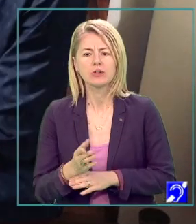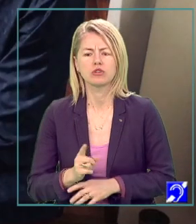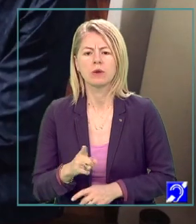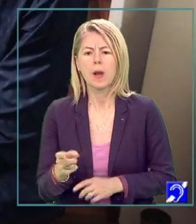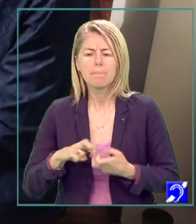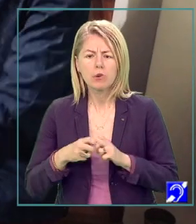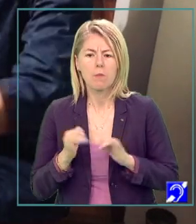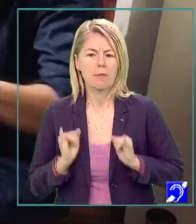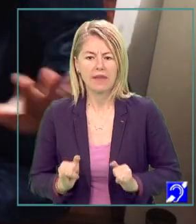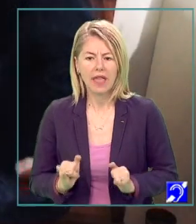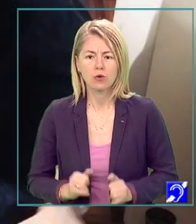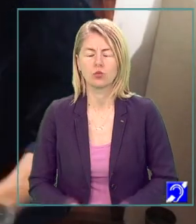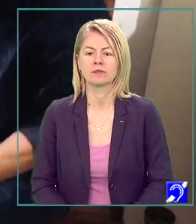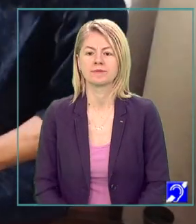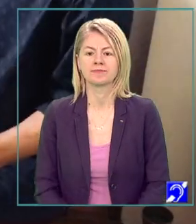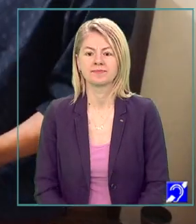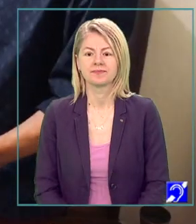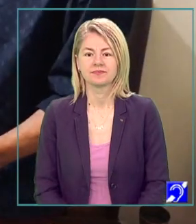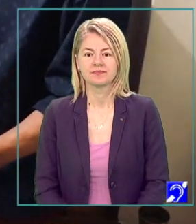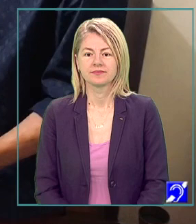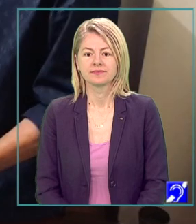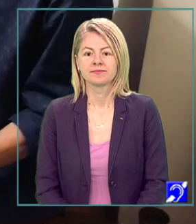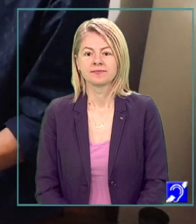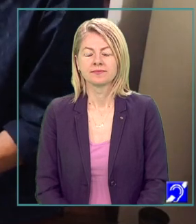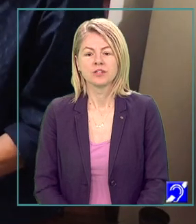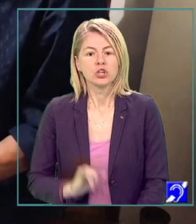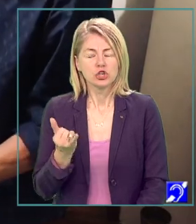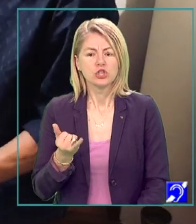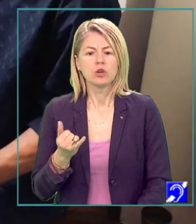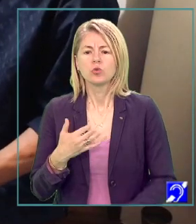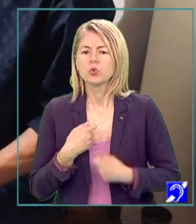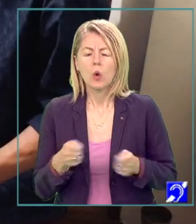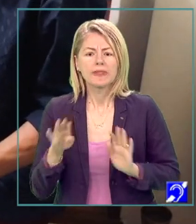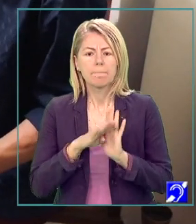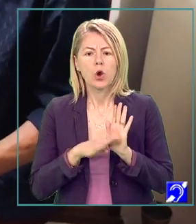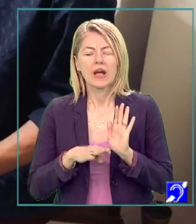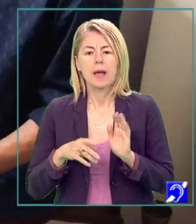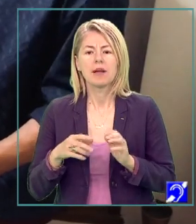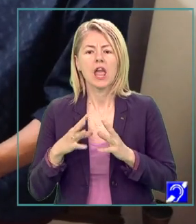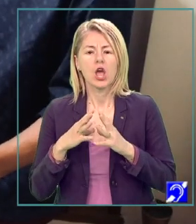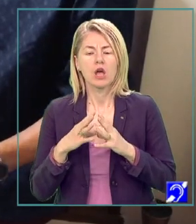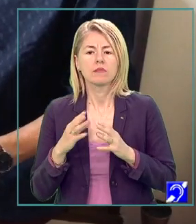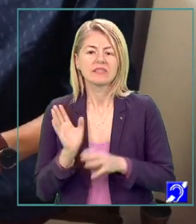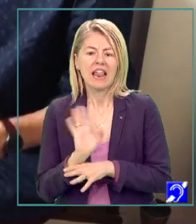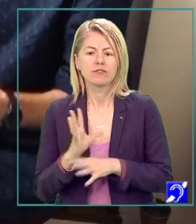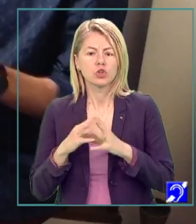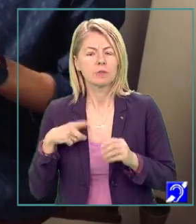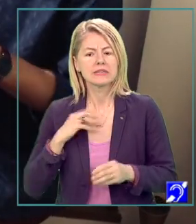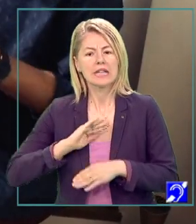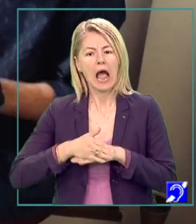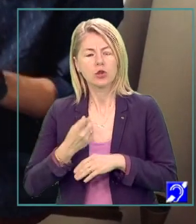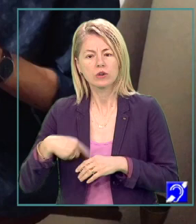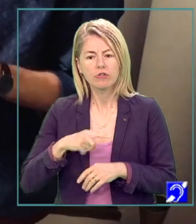hashtag-urile sub care derulăm toată această campanie și toate programele televiziunii române în această perioadă